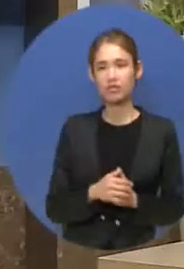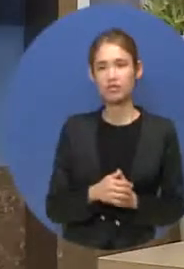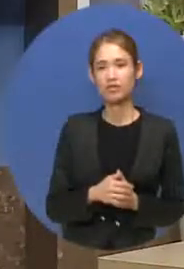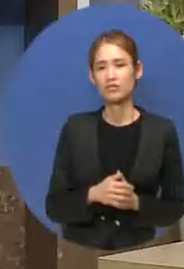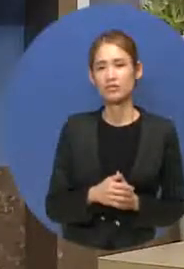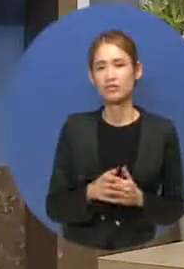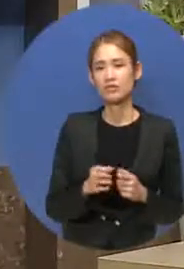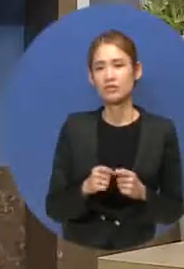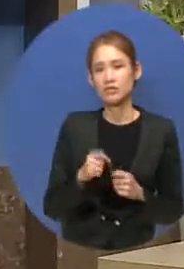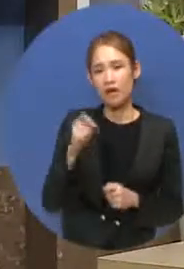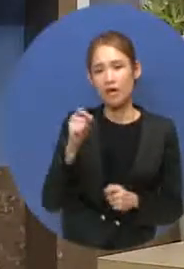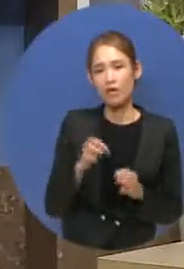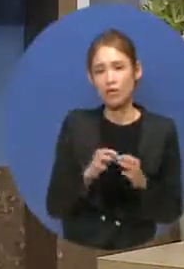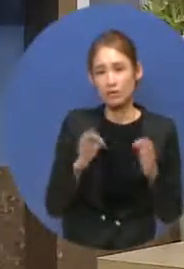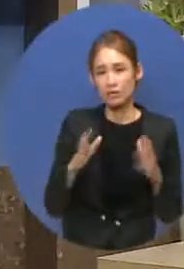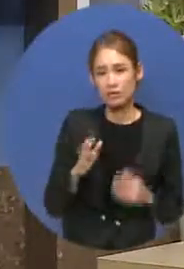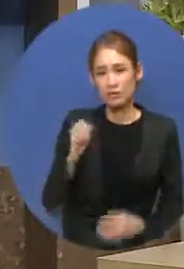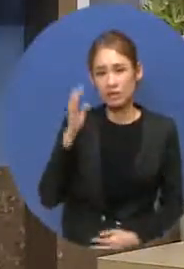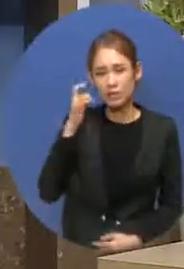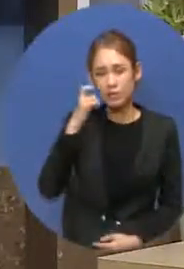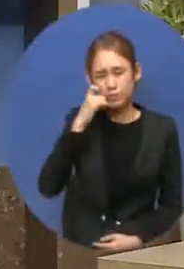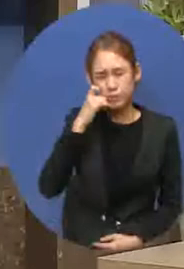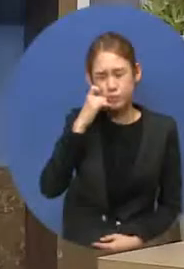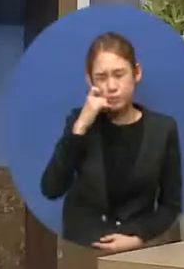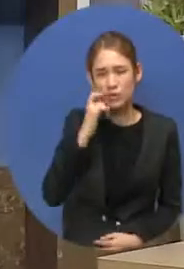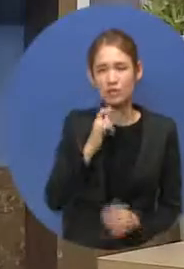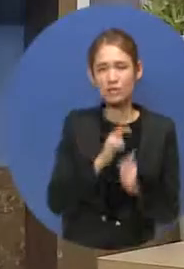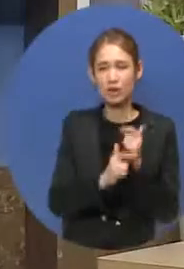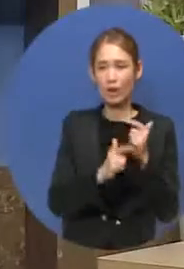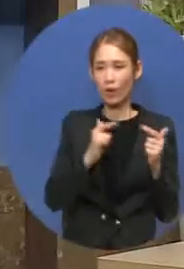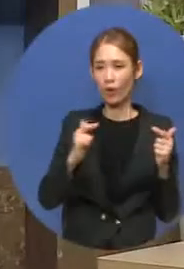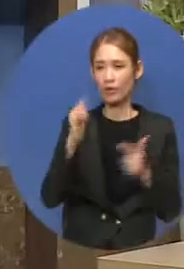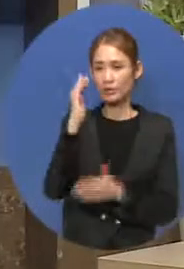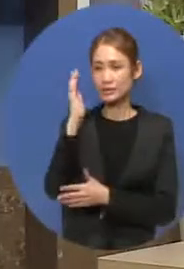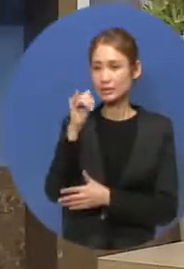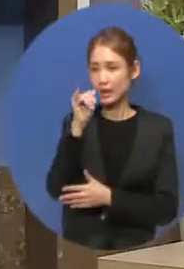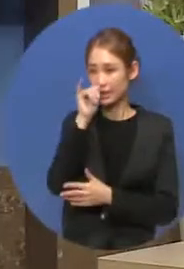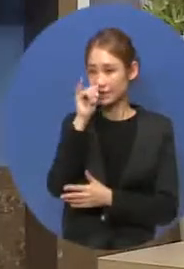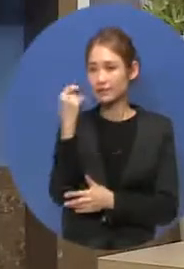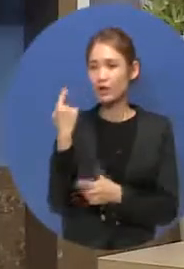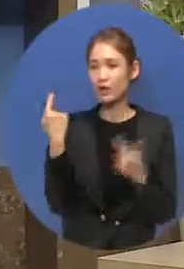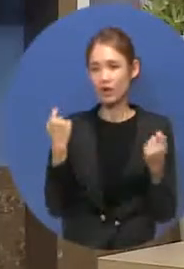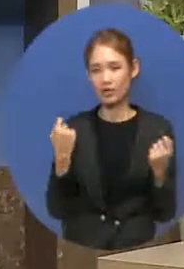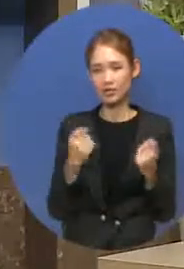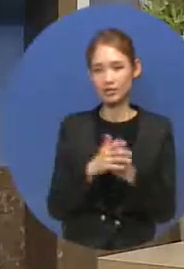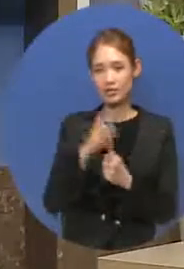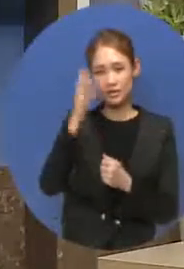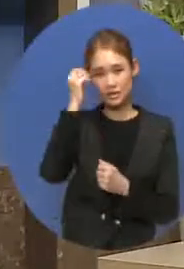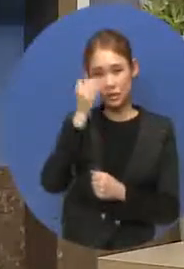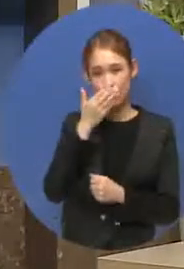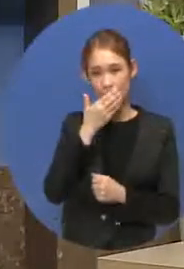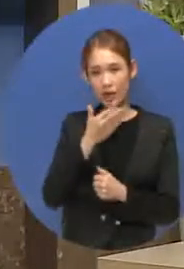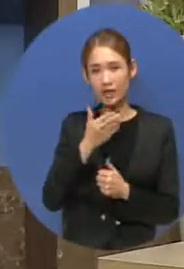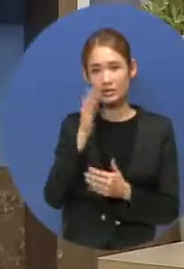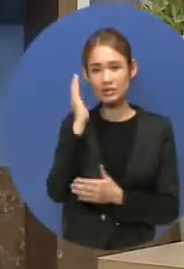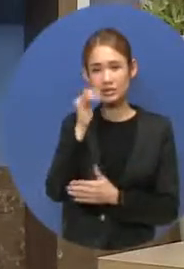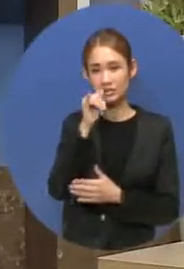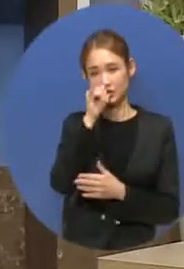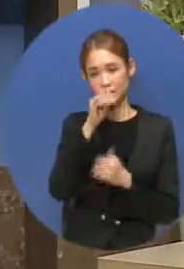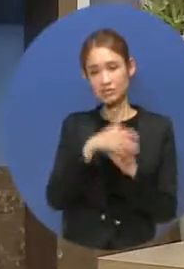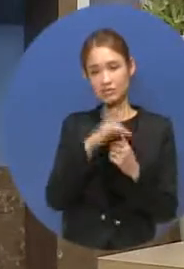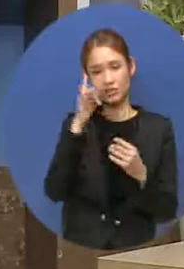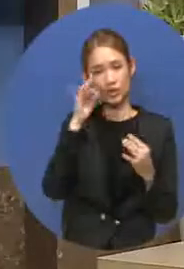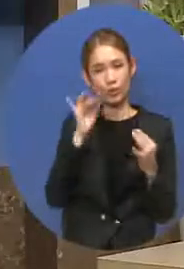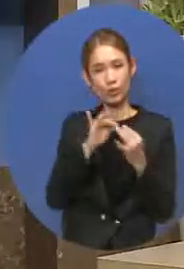이 세월 동안 또 잊지 못할 여러 에피소드들도 많을 것 같은데 좀 기억에 남는 일화가 있다면